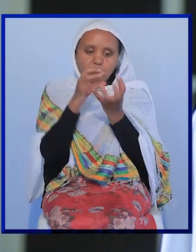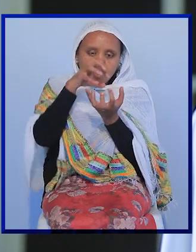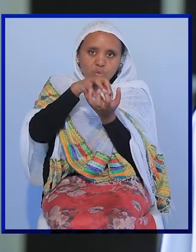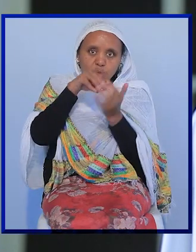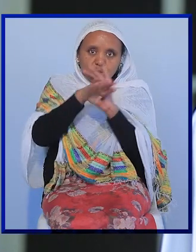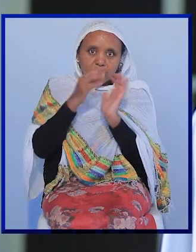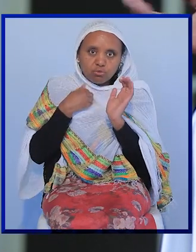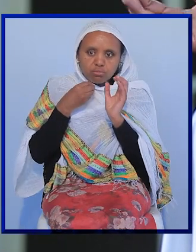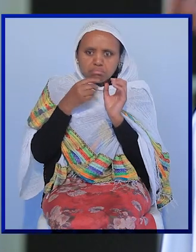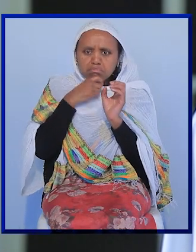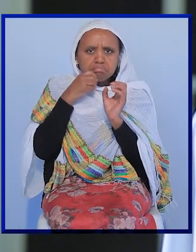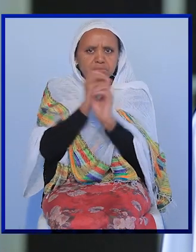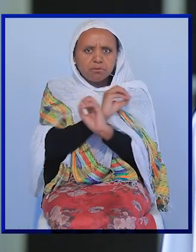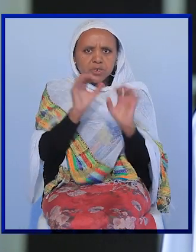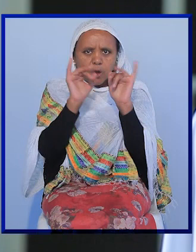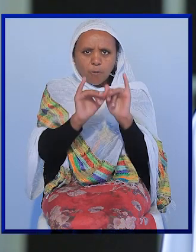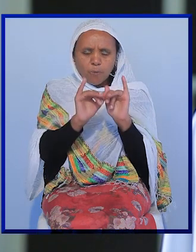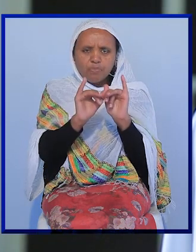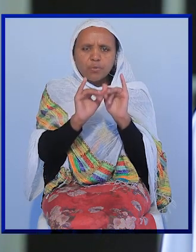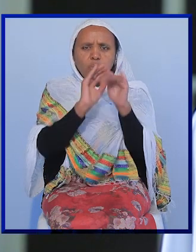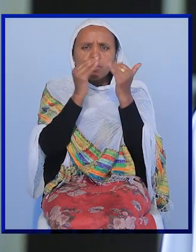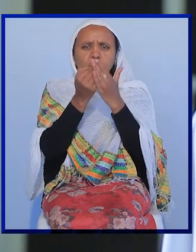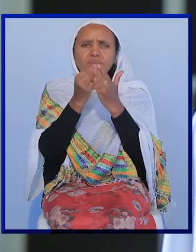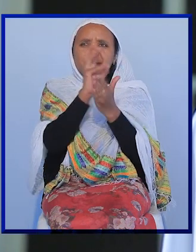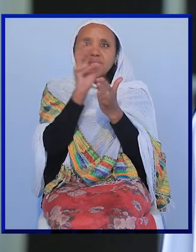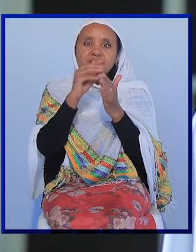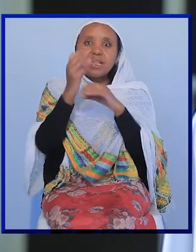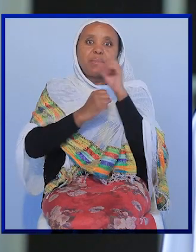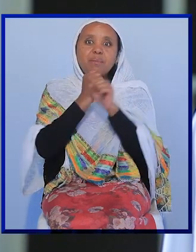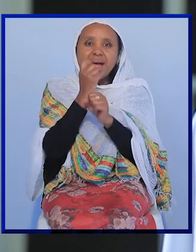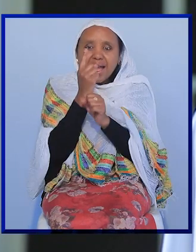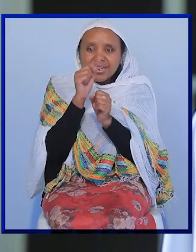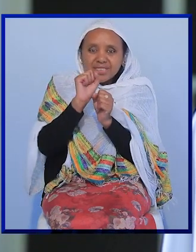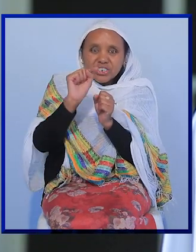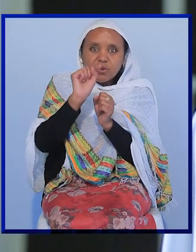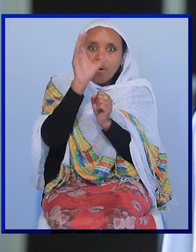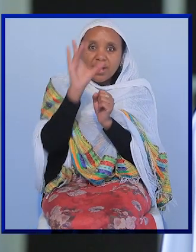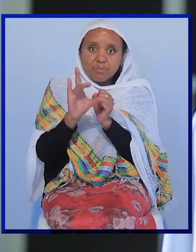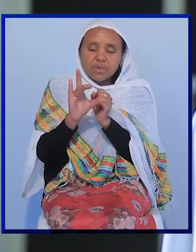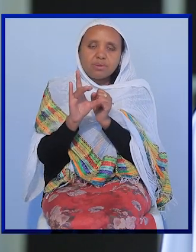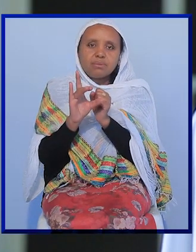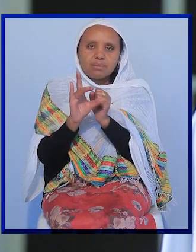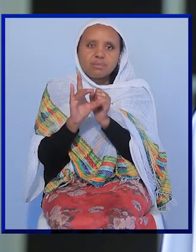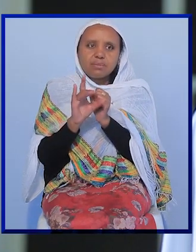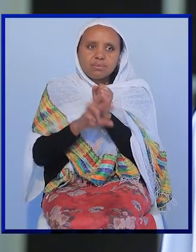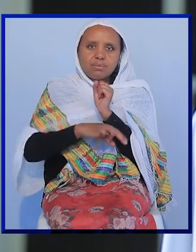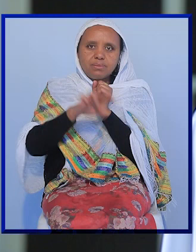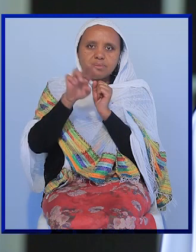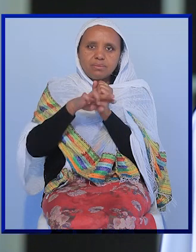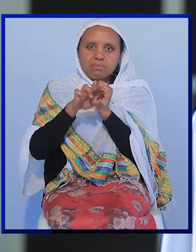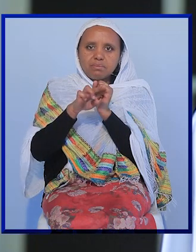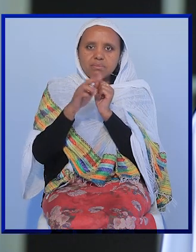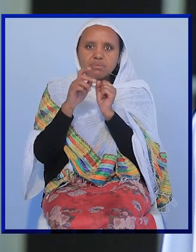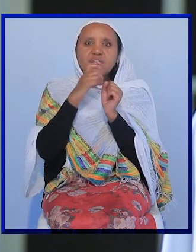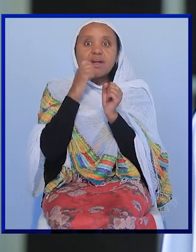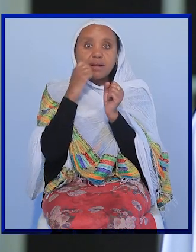አልረገፈችም። ዛፉ በቅሎ ሁሉ ነገር ተለዋውጦ አይደለም 66 ዓመት አንዲት ክረምት እንኳን የመንገድን ሳር